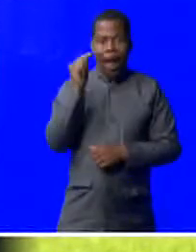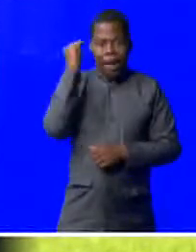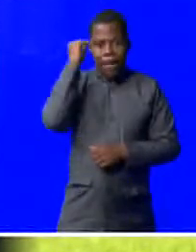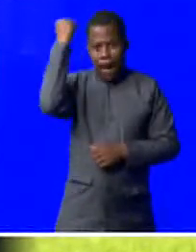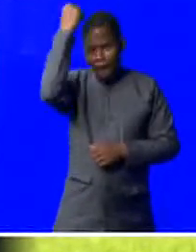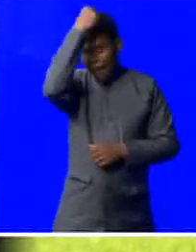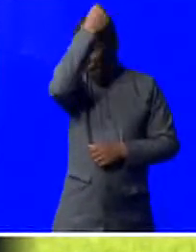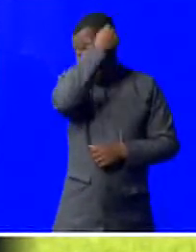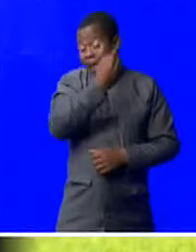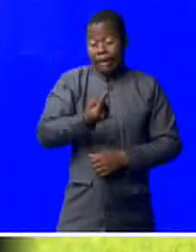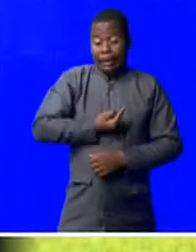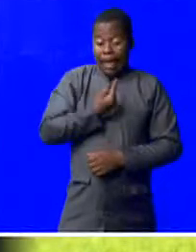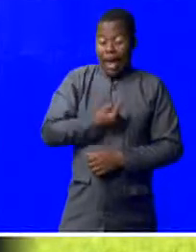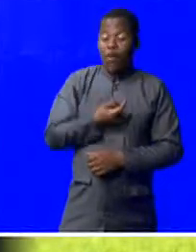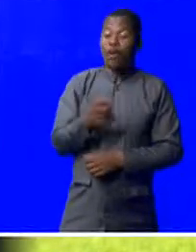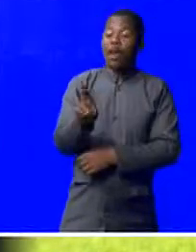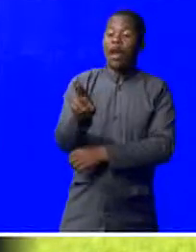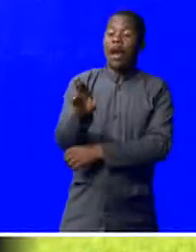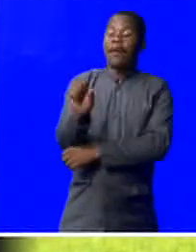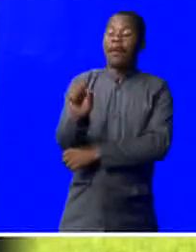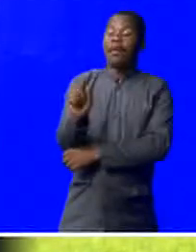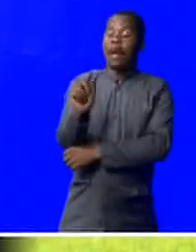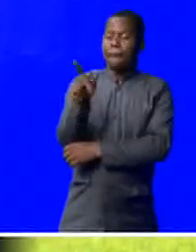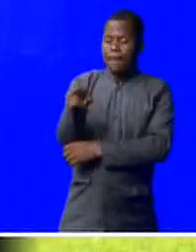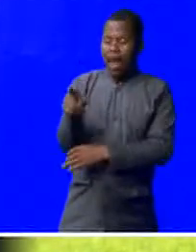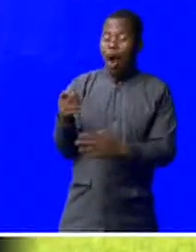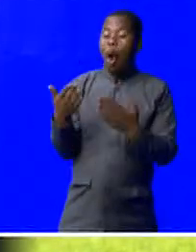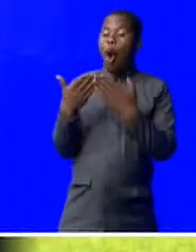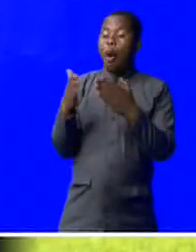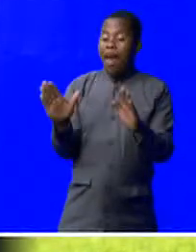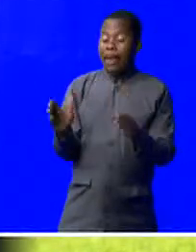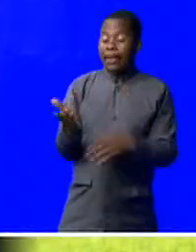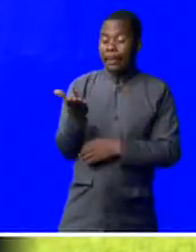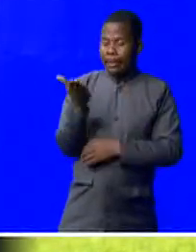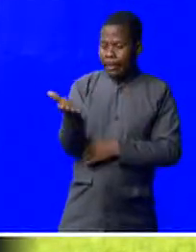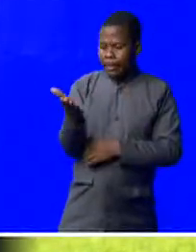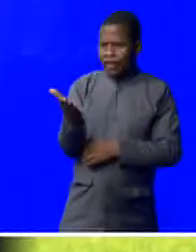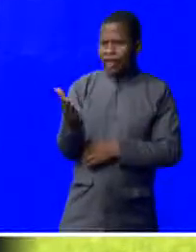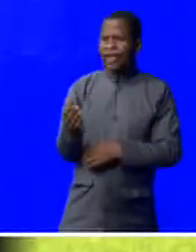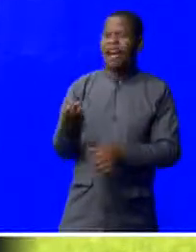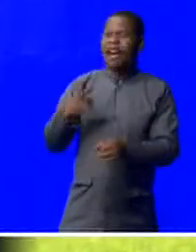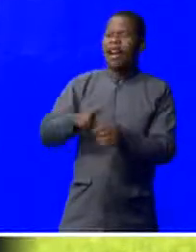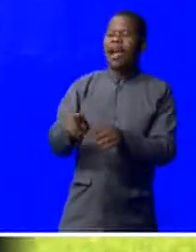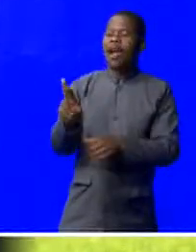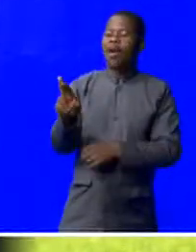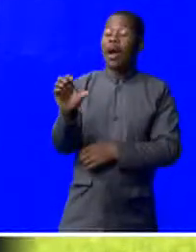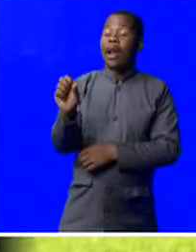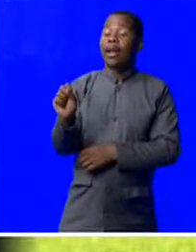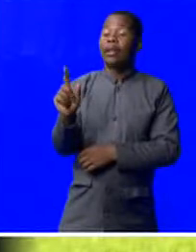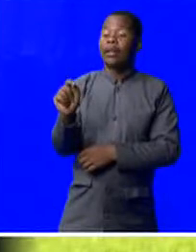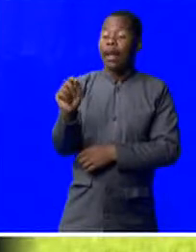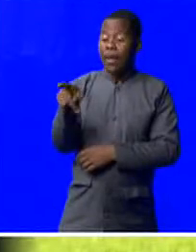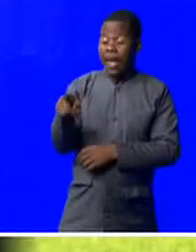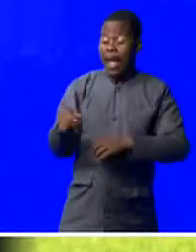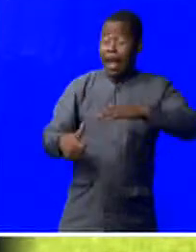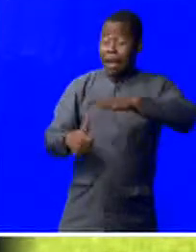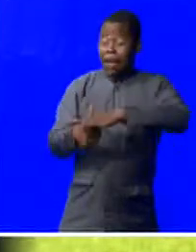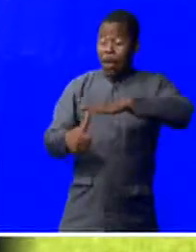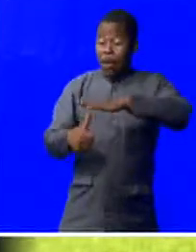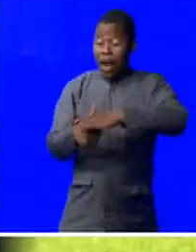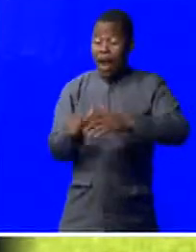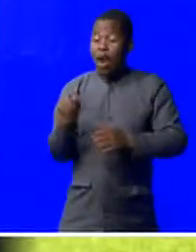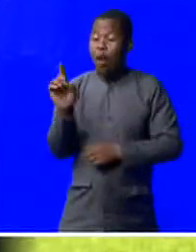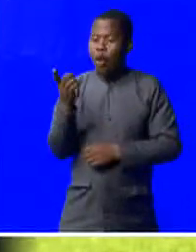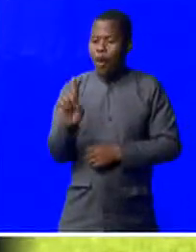ngcondo wemaSwati yena ke sibona lokuthi ngaba mgcoka kutsi yena vele